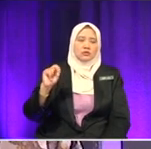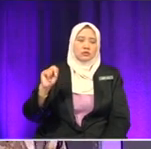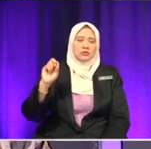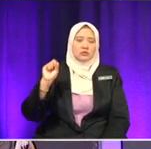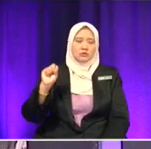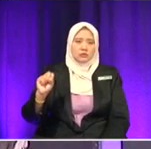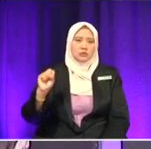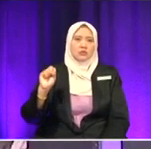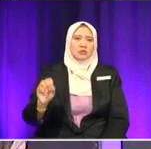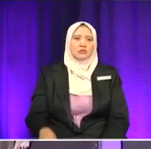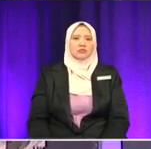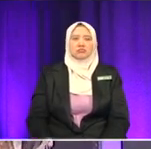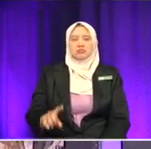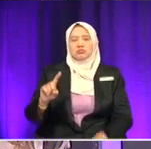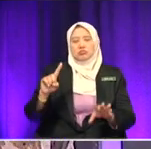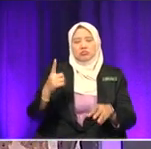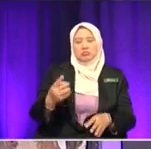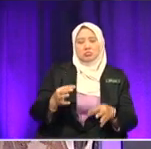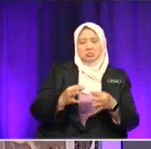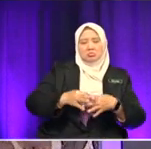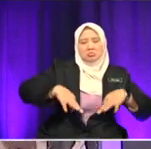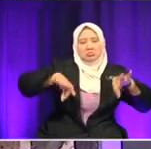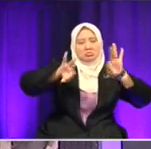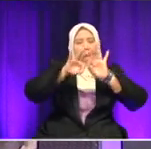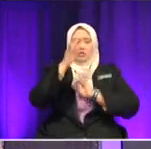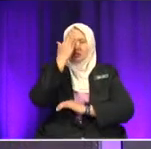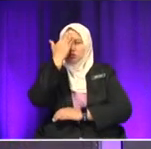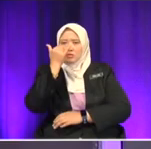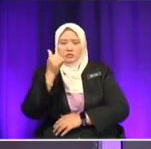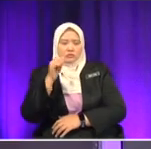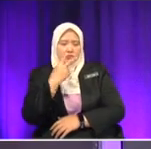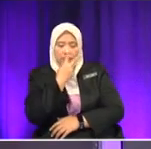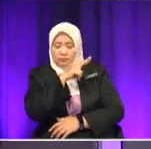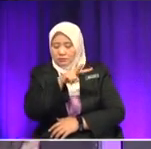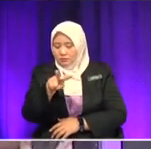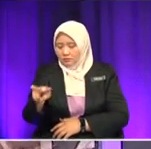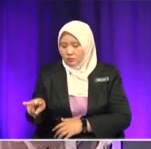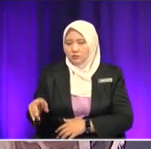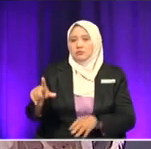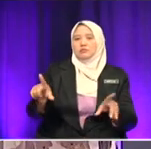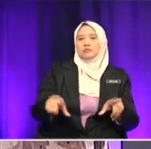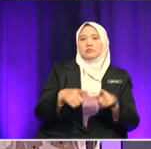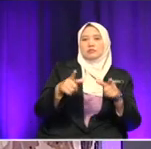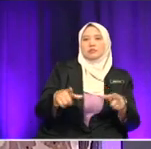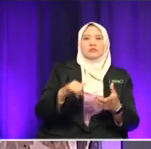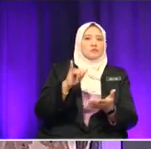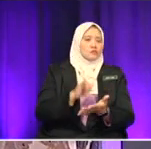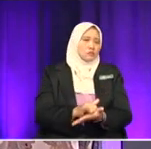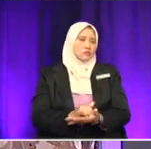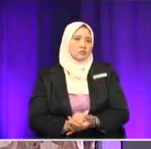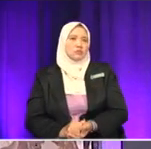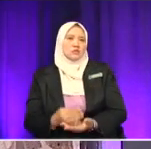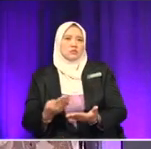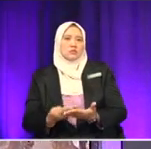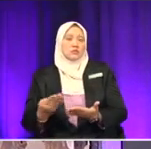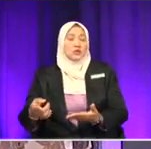Mengapakah pemerhatian berlaku begitu? Kita cerita, kita memberi sebab berlakunya pemerhatian begitu. Ha, kita sekali